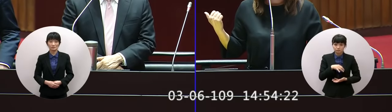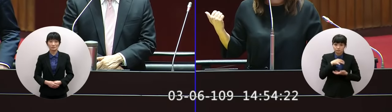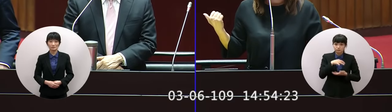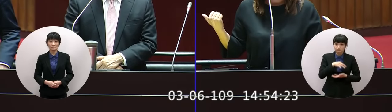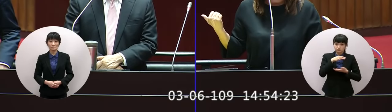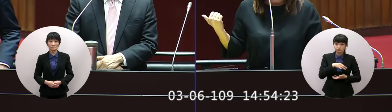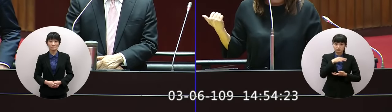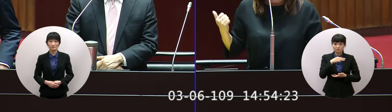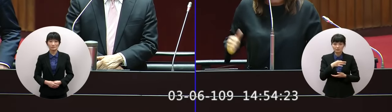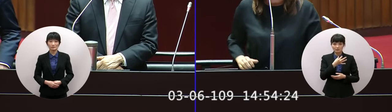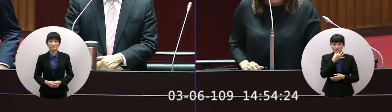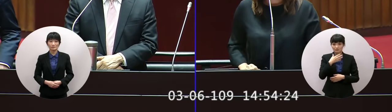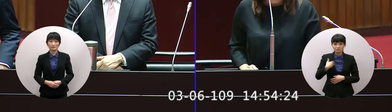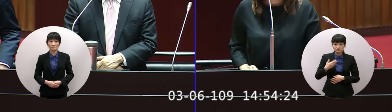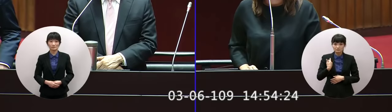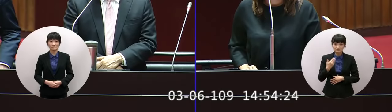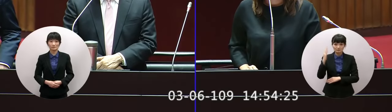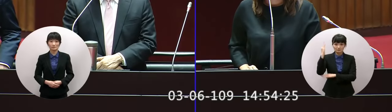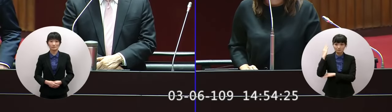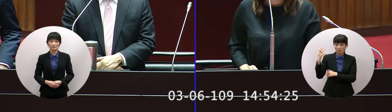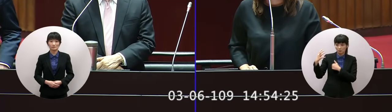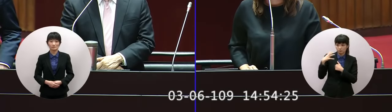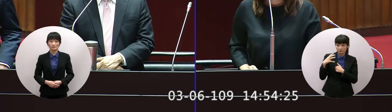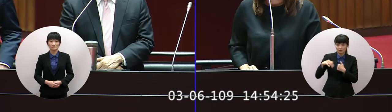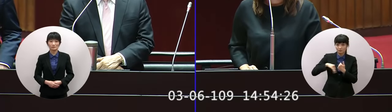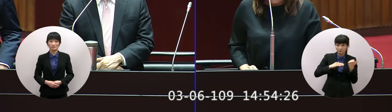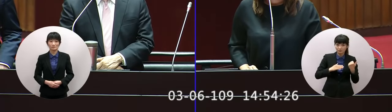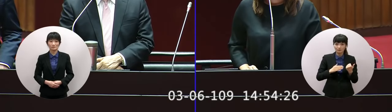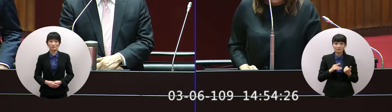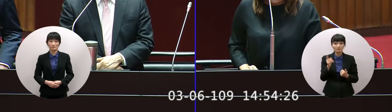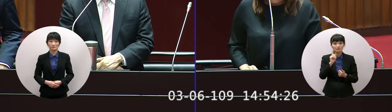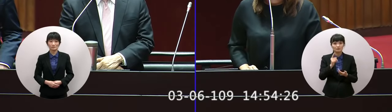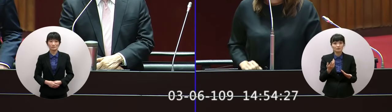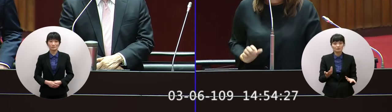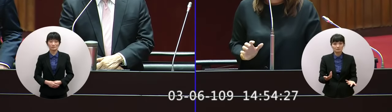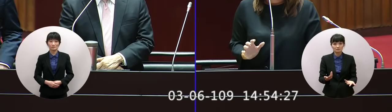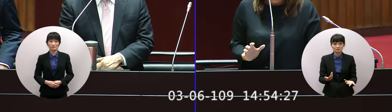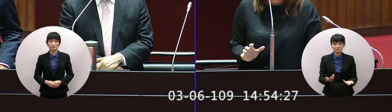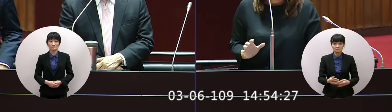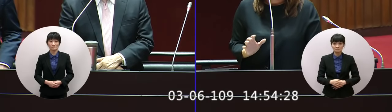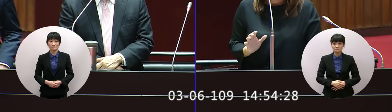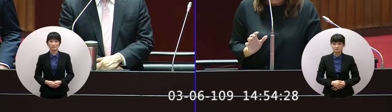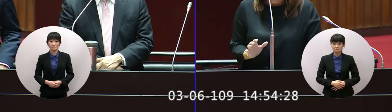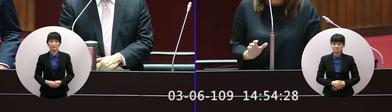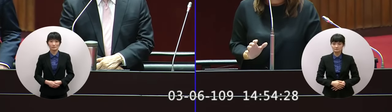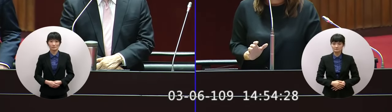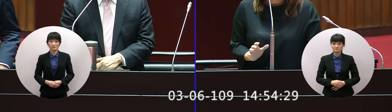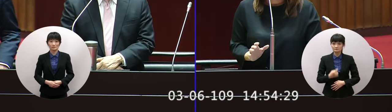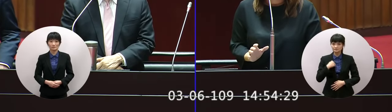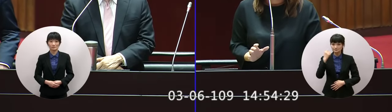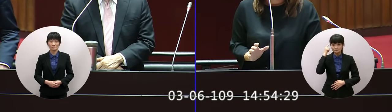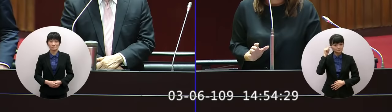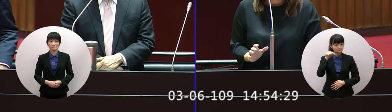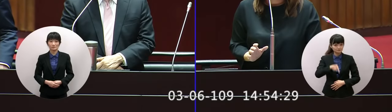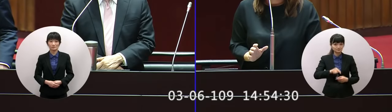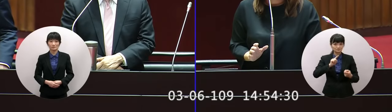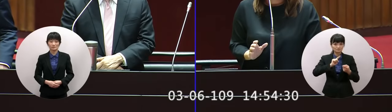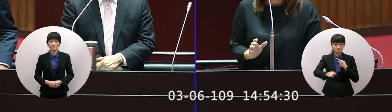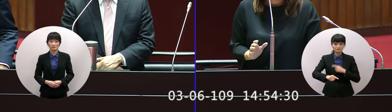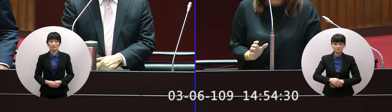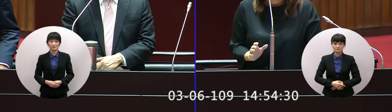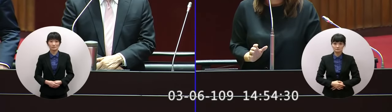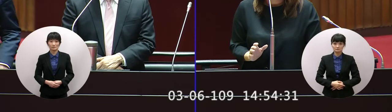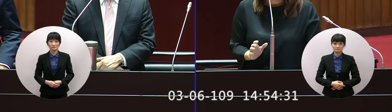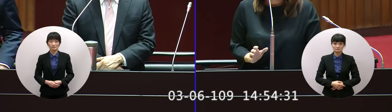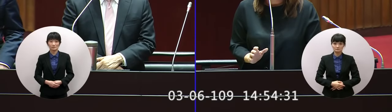这几户马上就已经面临到这样的状况。这个是我认为我们非常非常不合理的，而且对